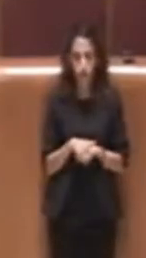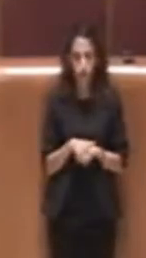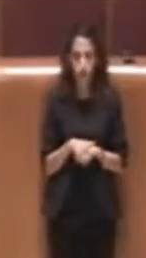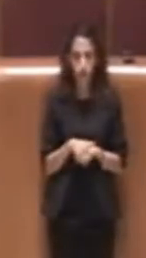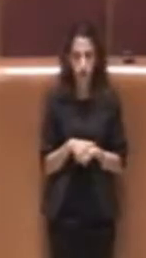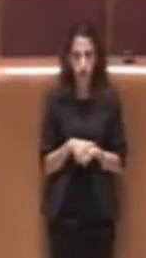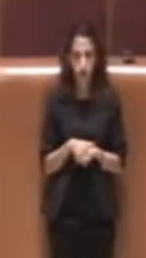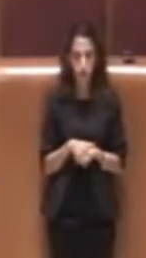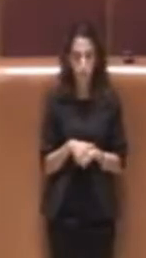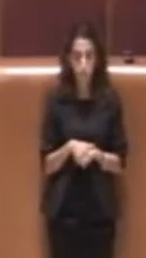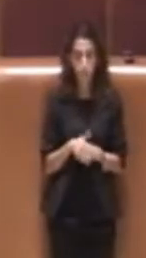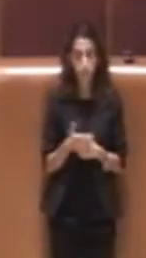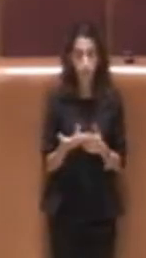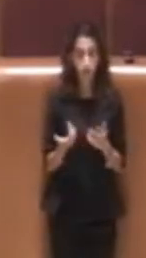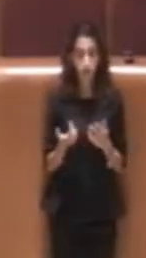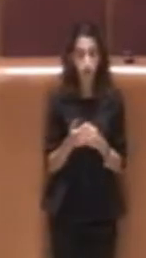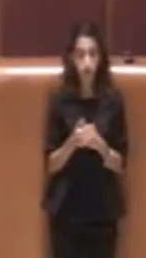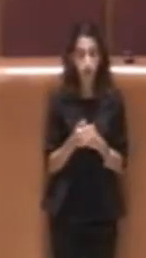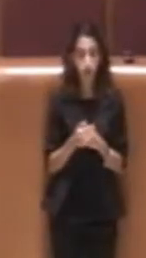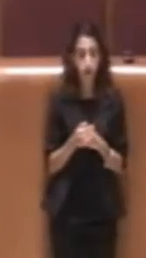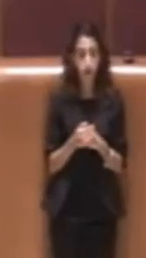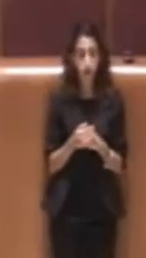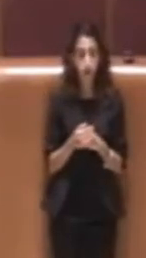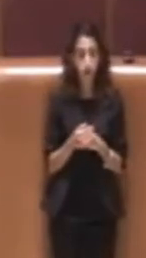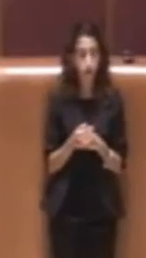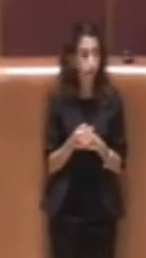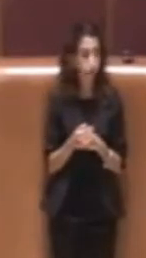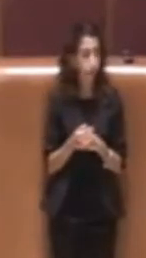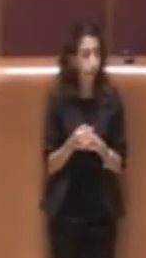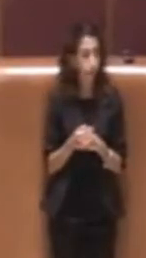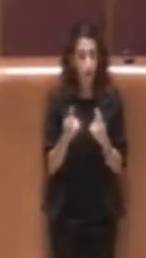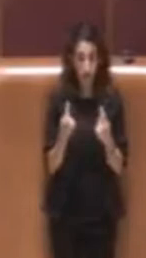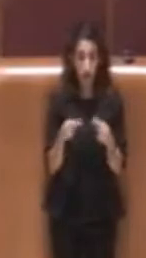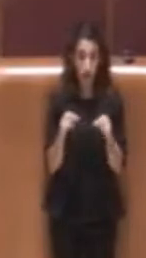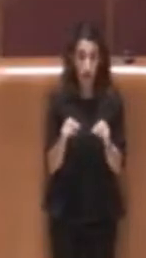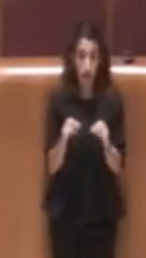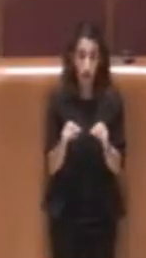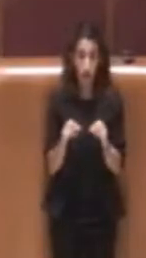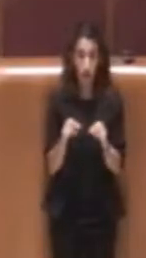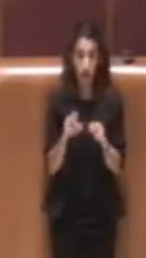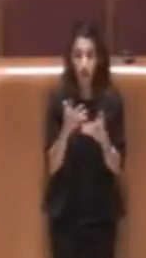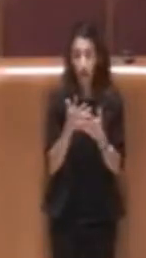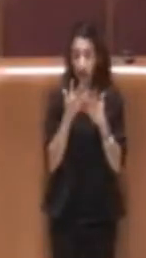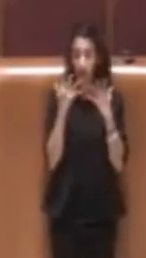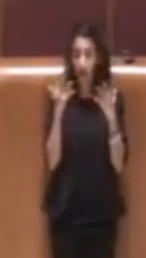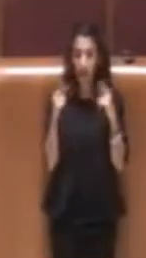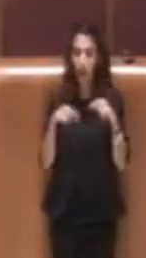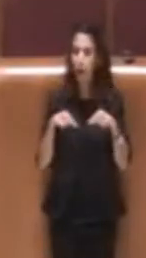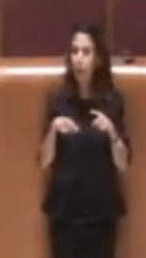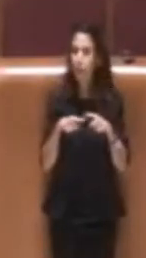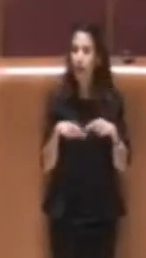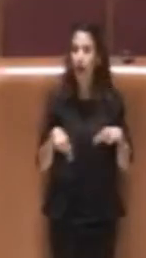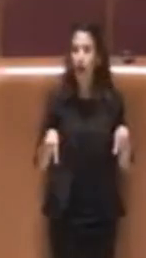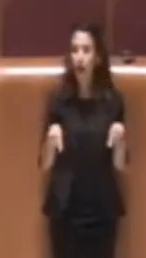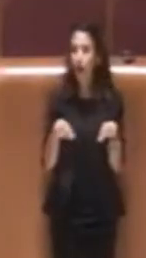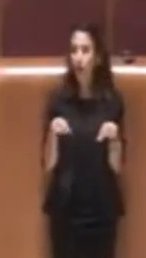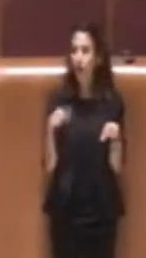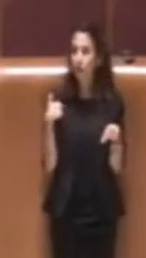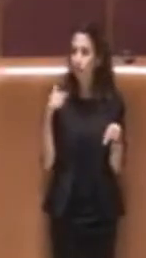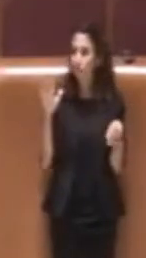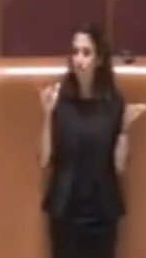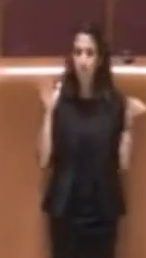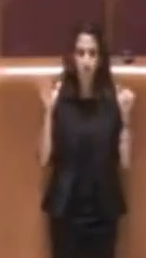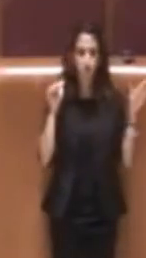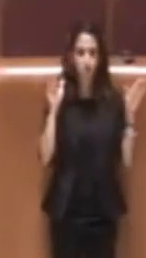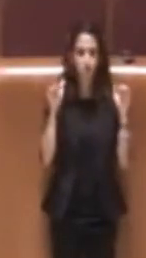Per cui è chiaro che Oggi l'Aula è chiamata, e io accolgo